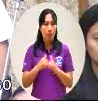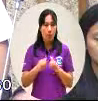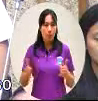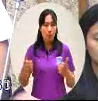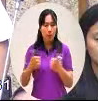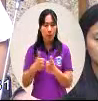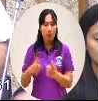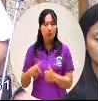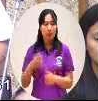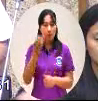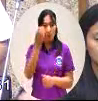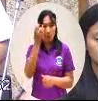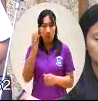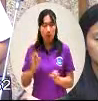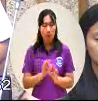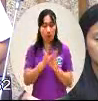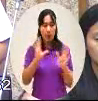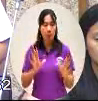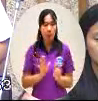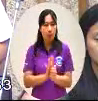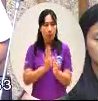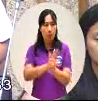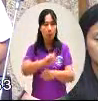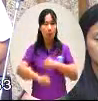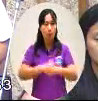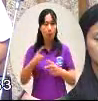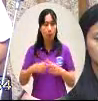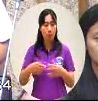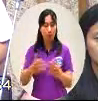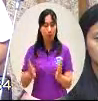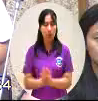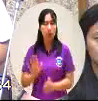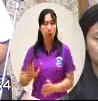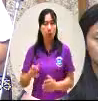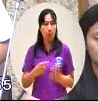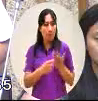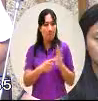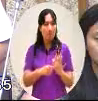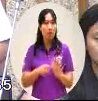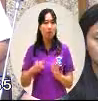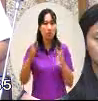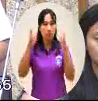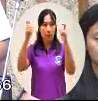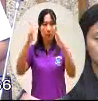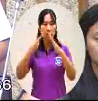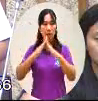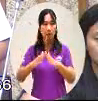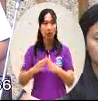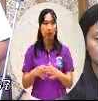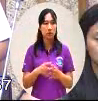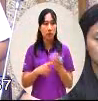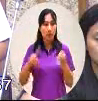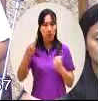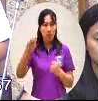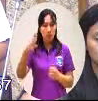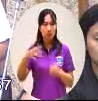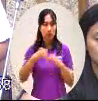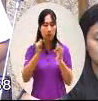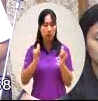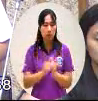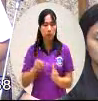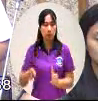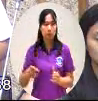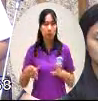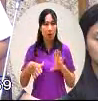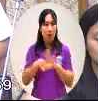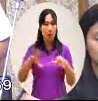动小组。那这个主要的目的呢，就是要展现我们这高雄市14个族群的一些文化特色，让我们的文化能够交织